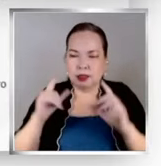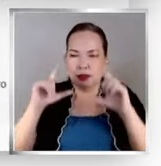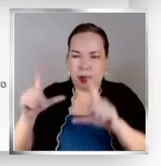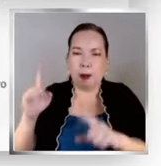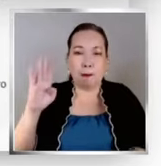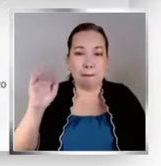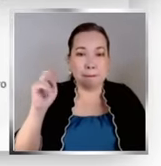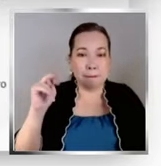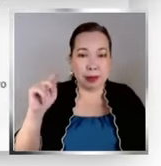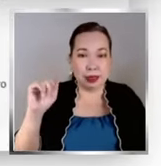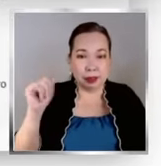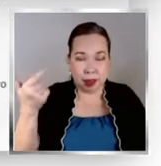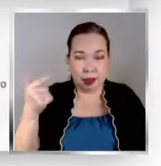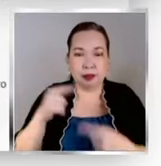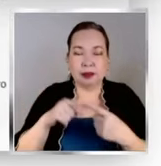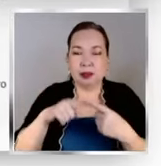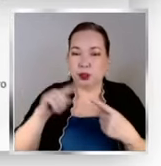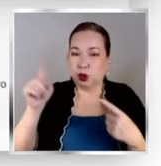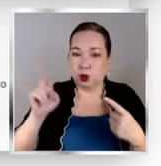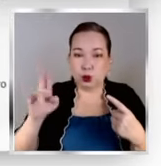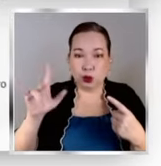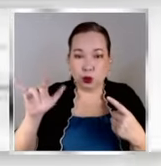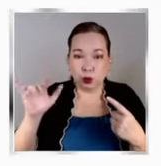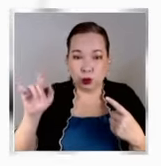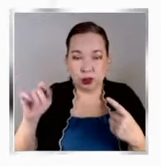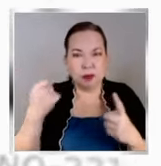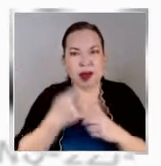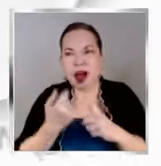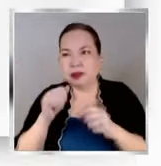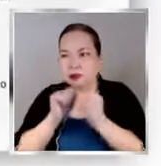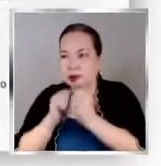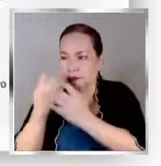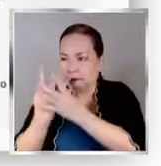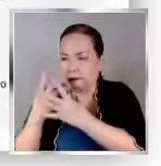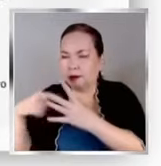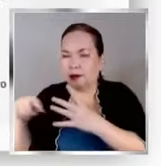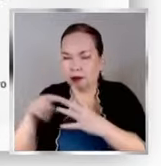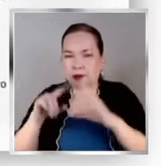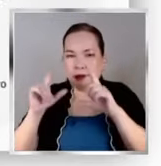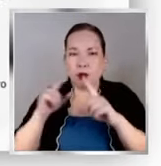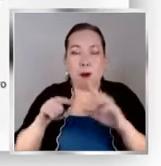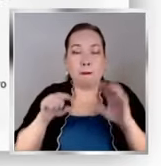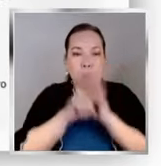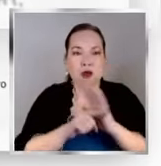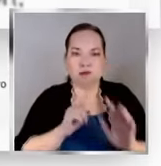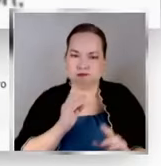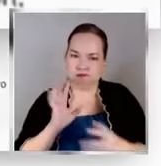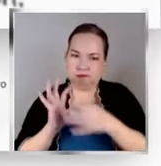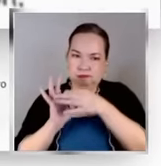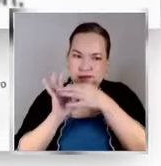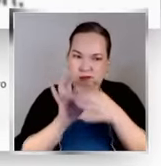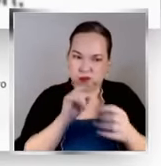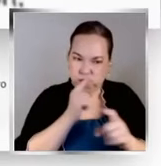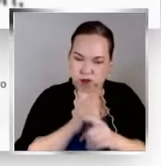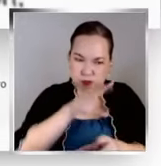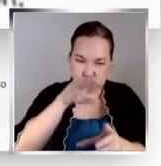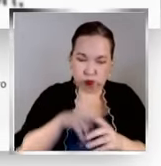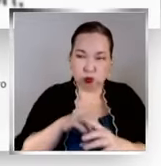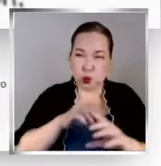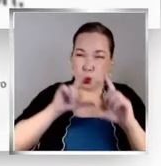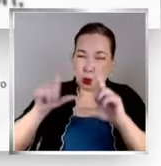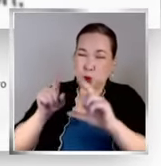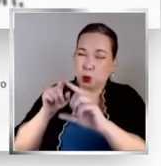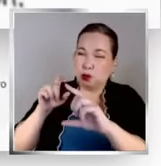ang mga presong sina Alvin Labra at Aldrin Galicia. Murder by direct participation naman ang kasong isasampa sa anim na